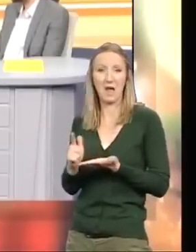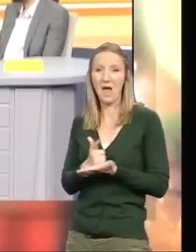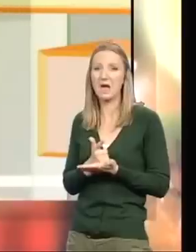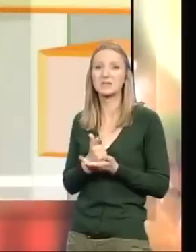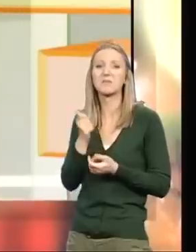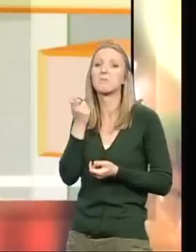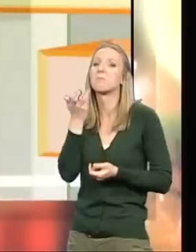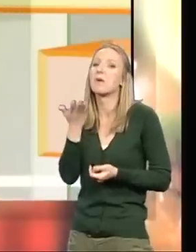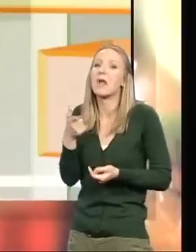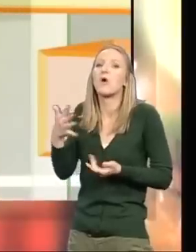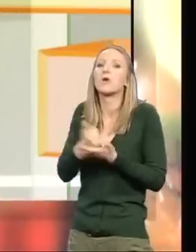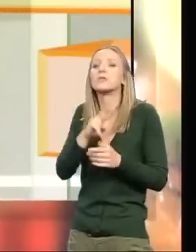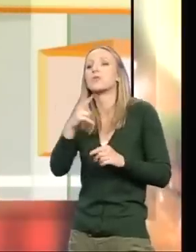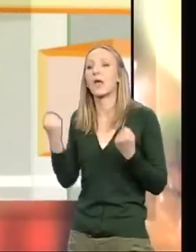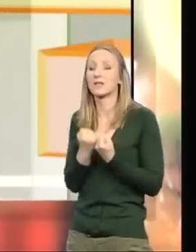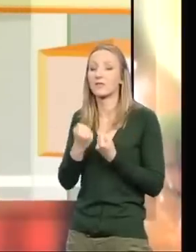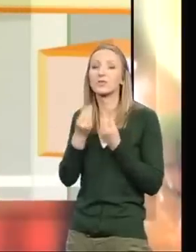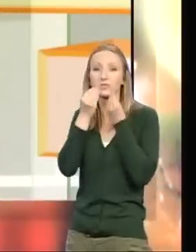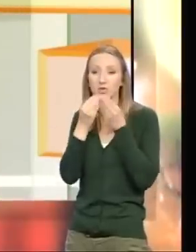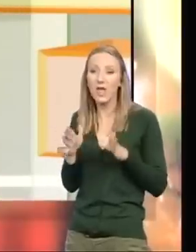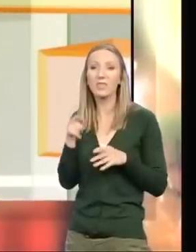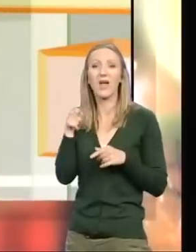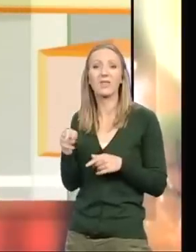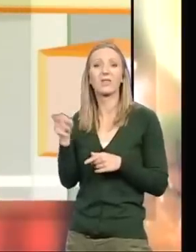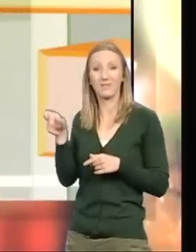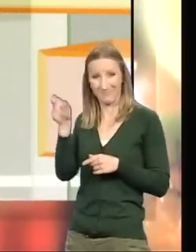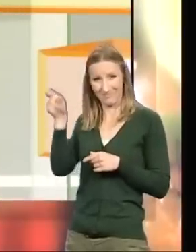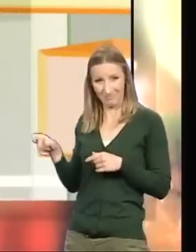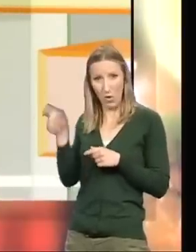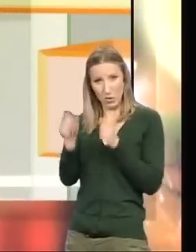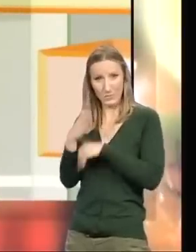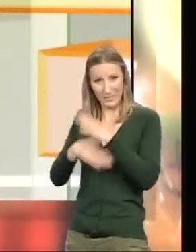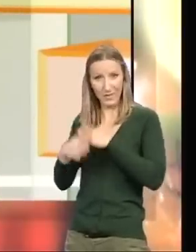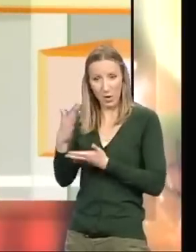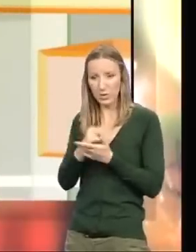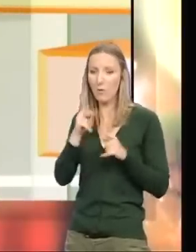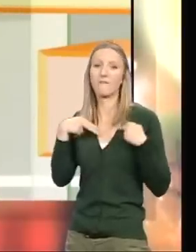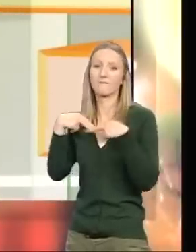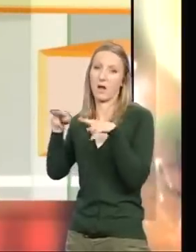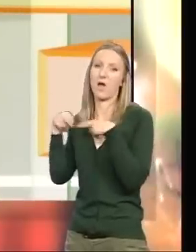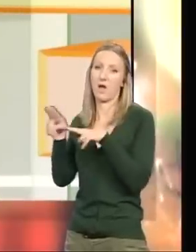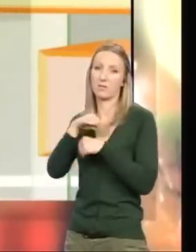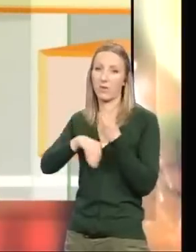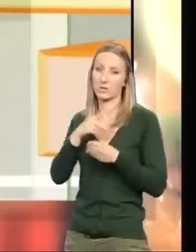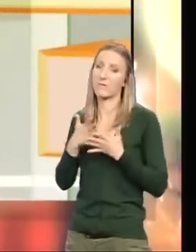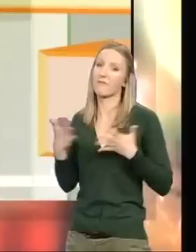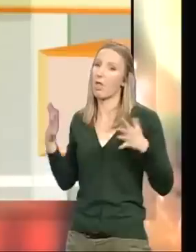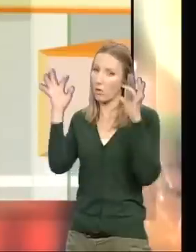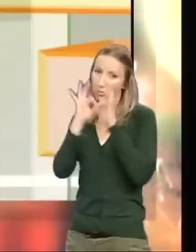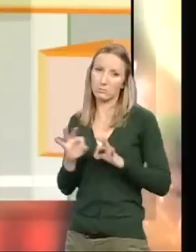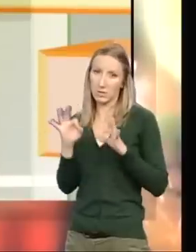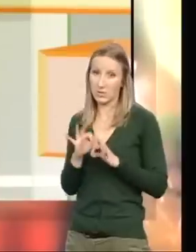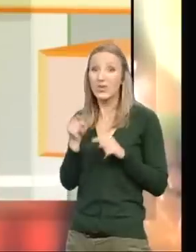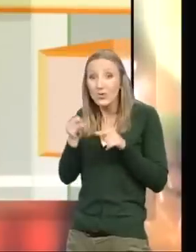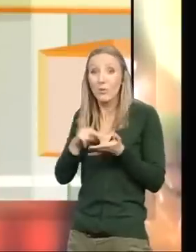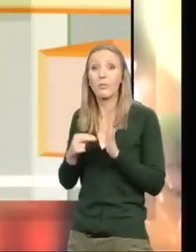aktivnosti centra dnevnih boravaka i šteta je što su ti korisnici naši recimo iz projekta morali da se vrate u porodicu, na veliko razočarenje. E to